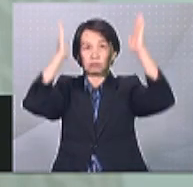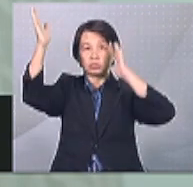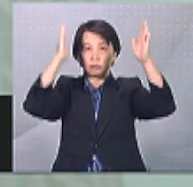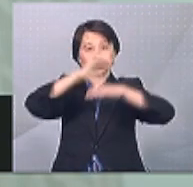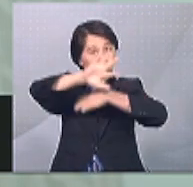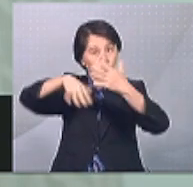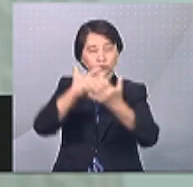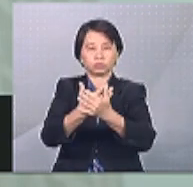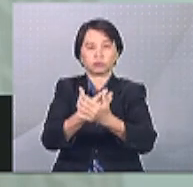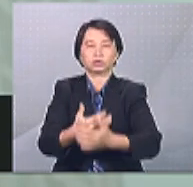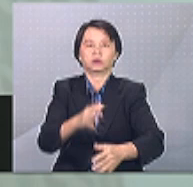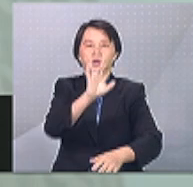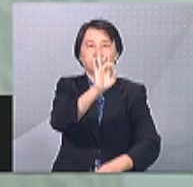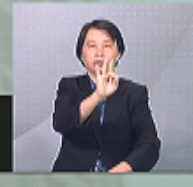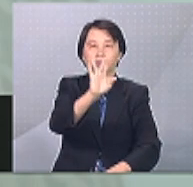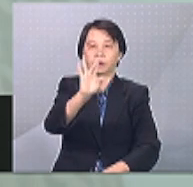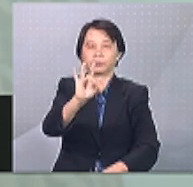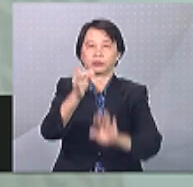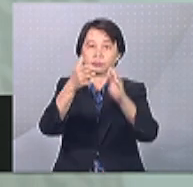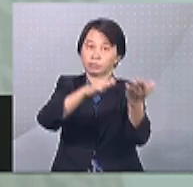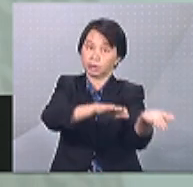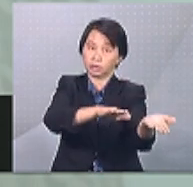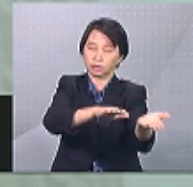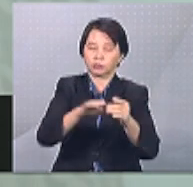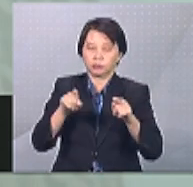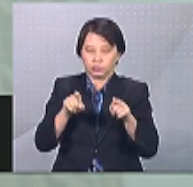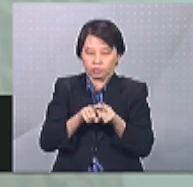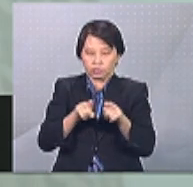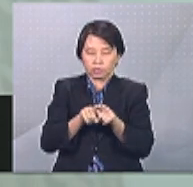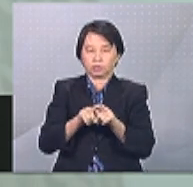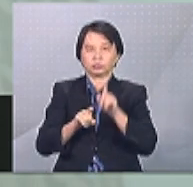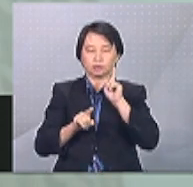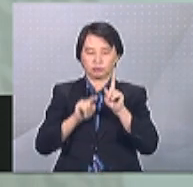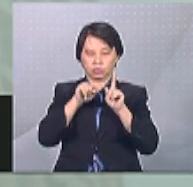sebanyak 88 kes, iaitu bersamaan dengan